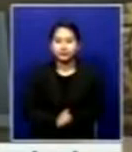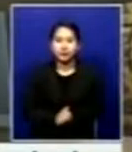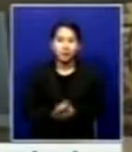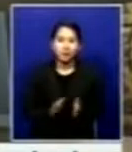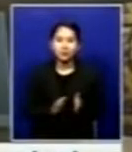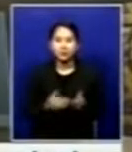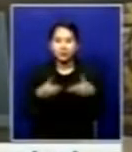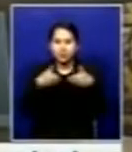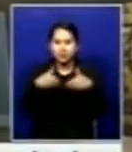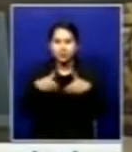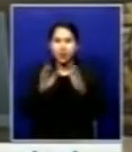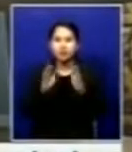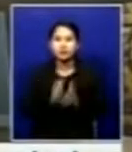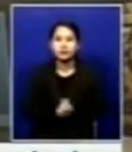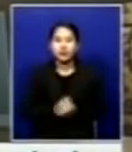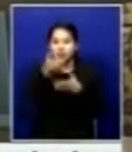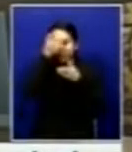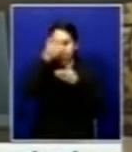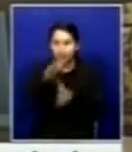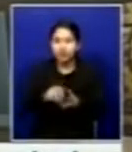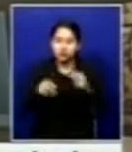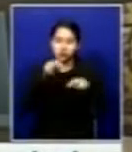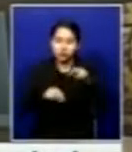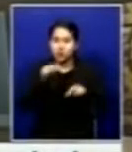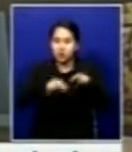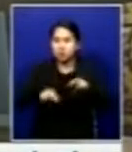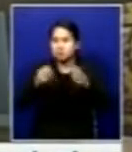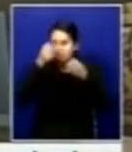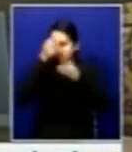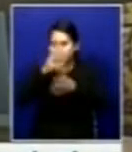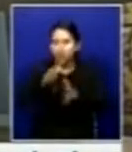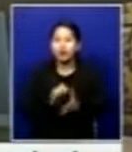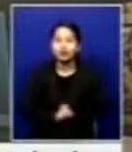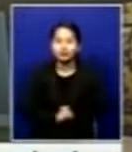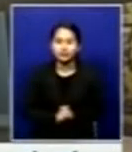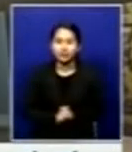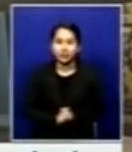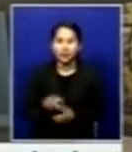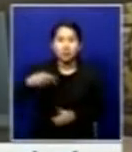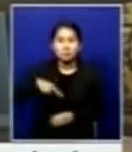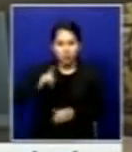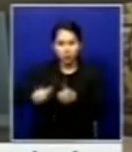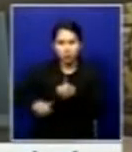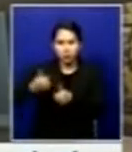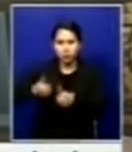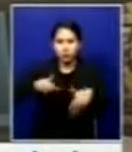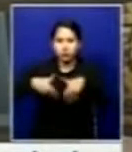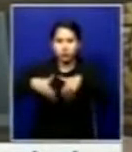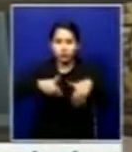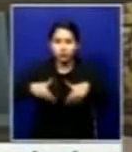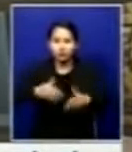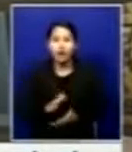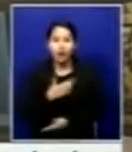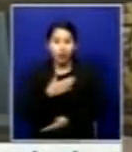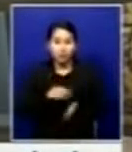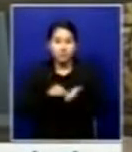ต่อการมีส่วนร่วมการตรวจสอบที่จะให้เกิดประโยชน์สุดกับพี่น้องประชาชนเราเสนอขอ